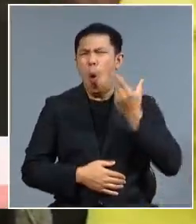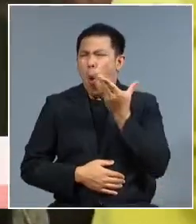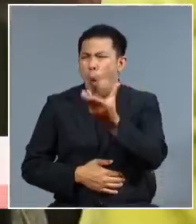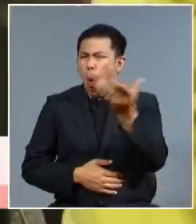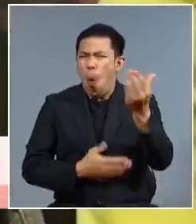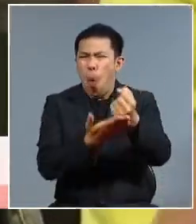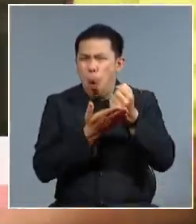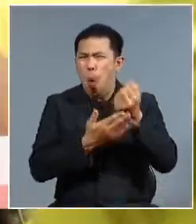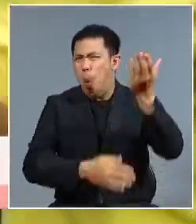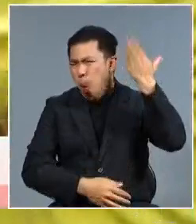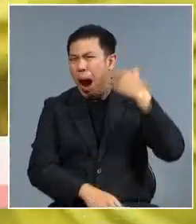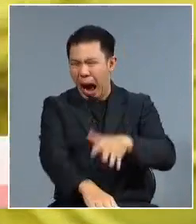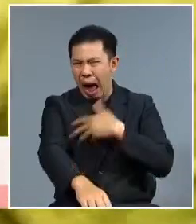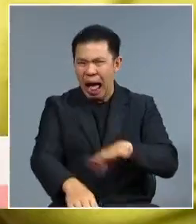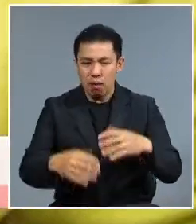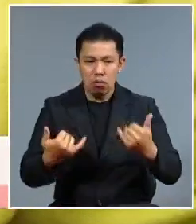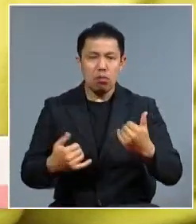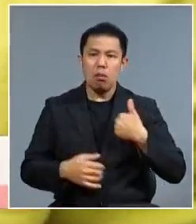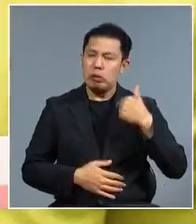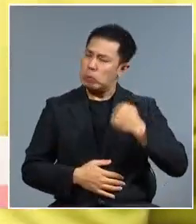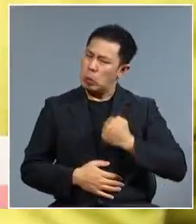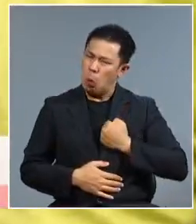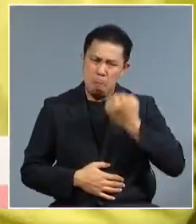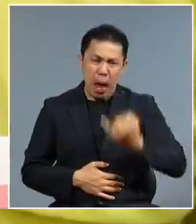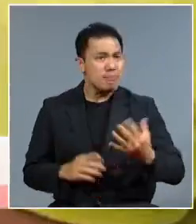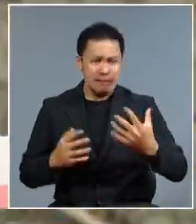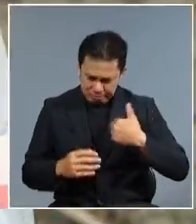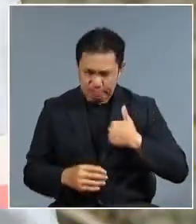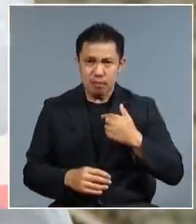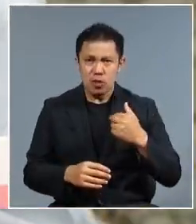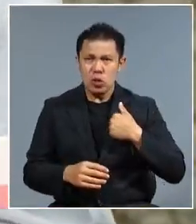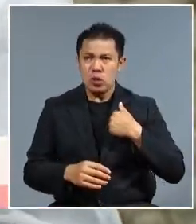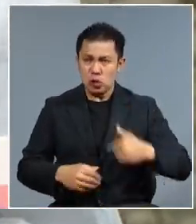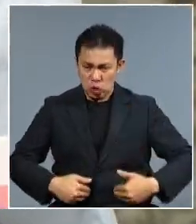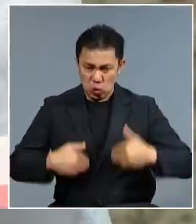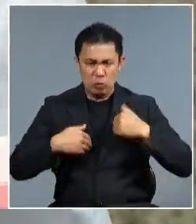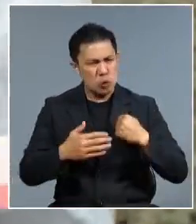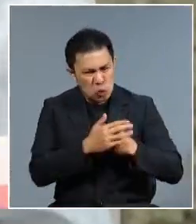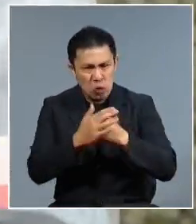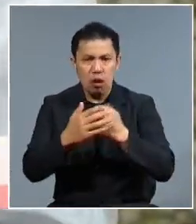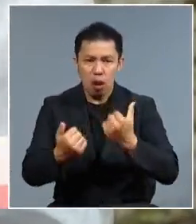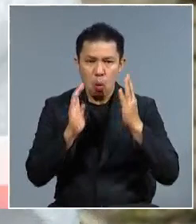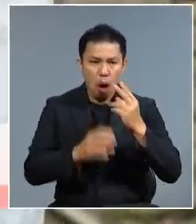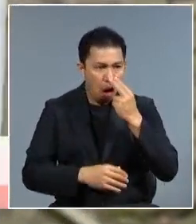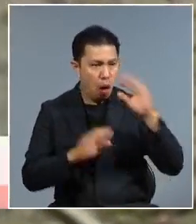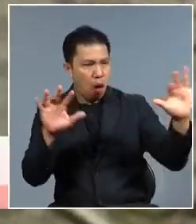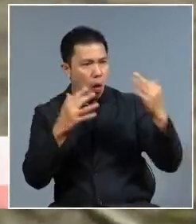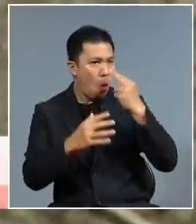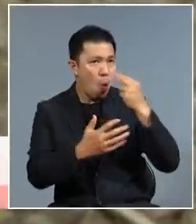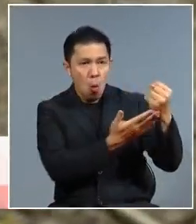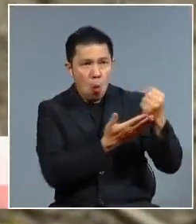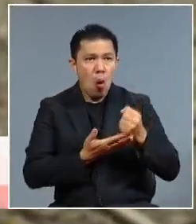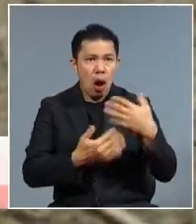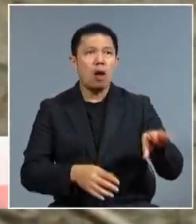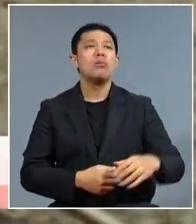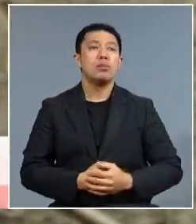านต่างๆที่ผ่านมาไม่เคยท้อชีวิตซึ่งผลของการสู้ชีวิตของป้าแกนวันนี้มีคนเห็นแล้วแล้วก็ได้มีการยื่น